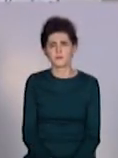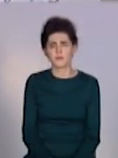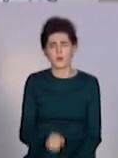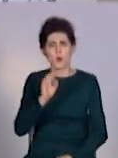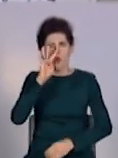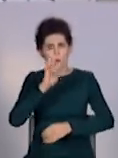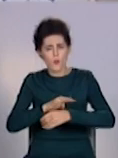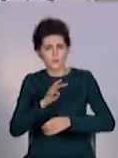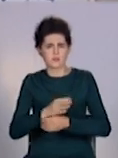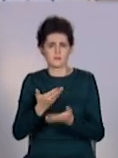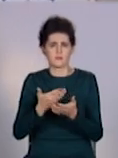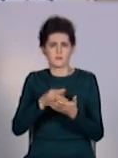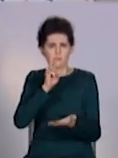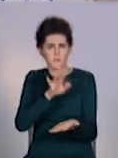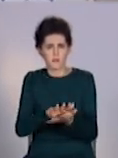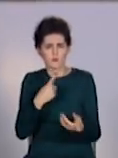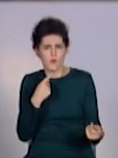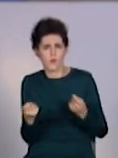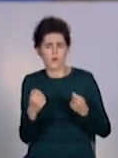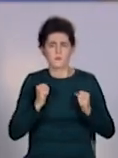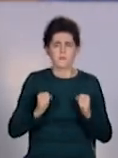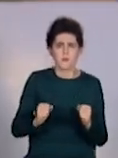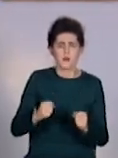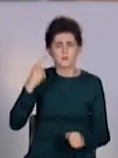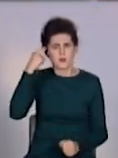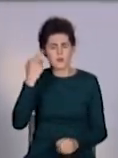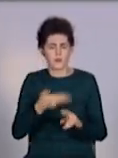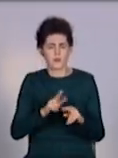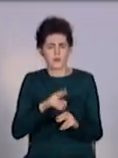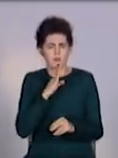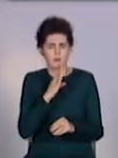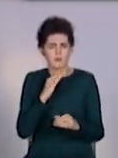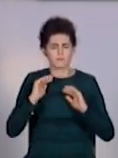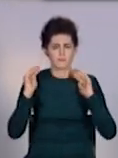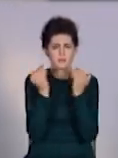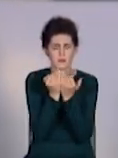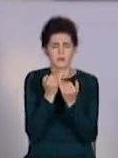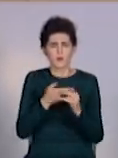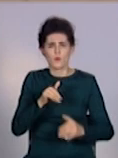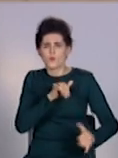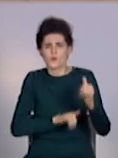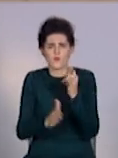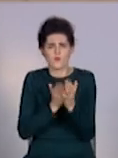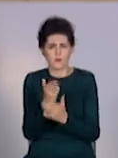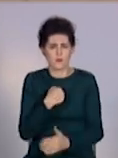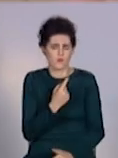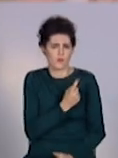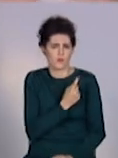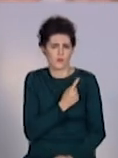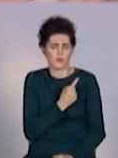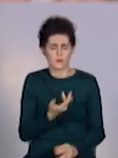Обстріли, життя у постійній небезпеці та злидні лише загартували Наталю Василенко. Якщо я після цього